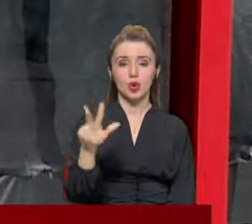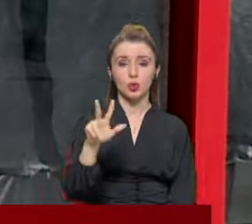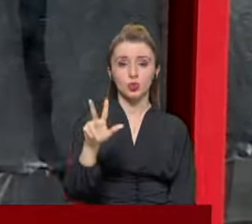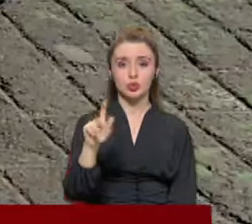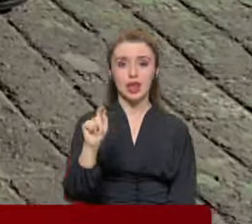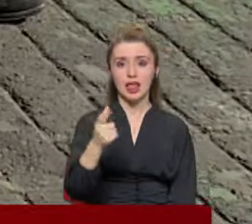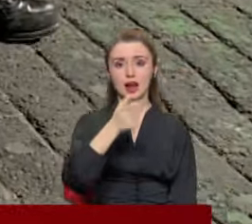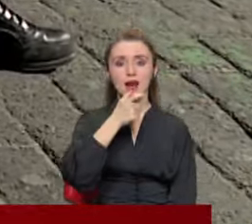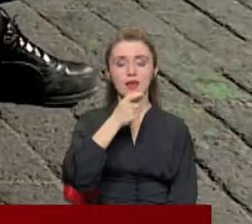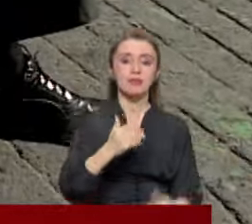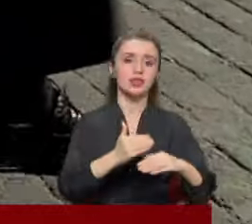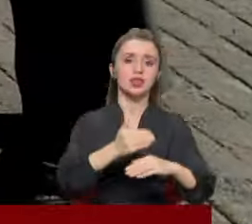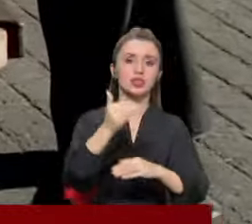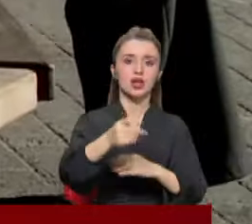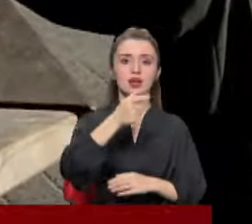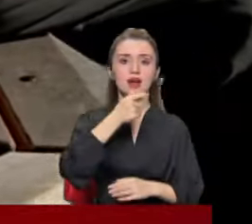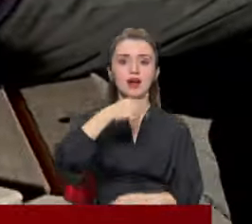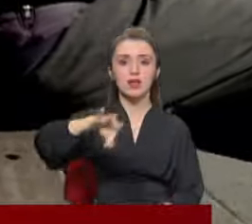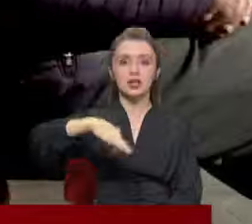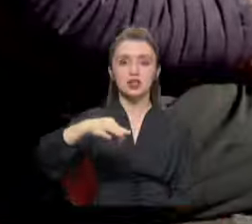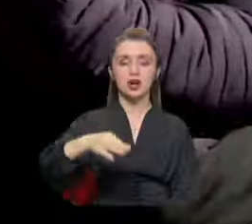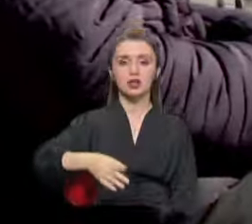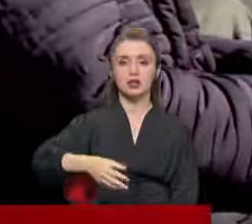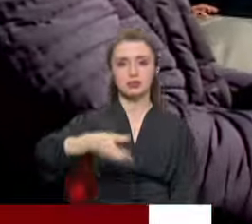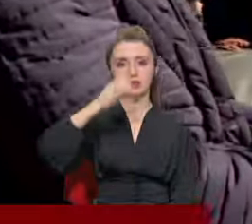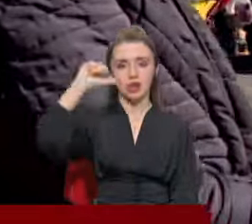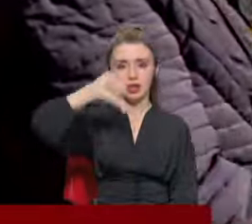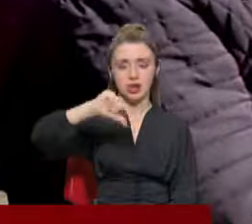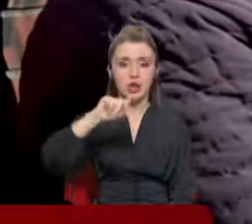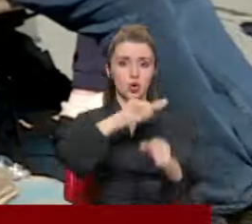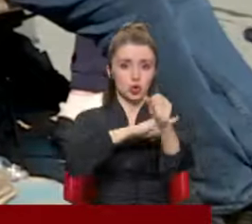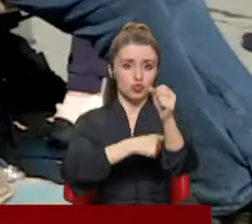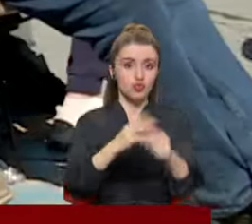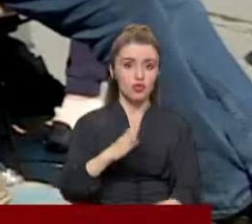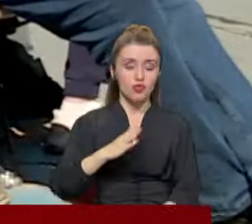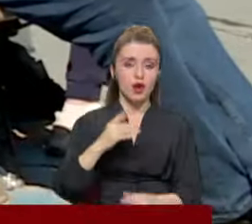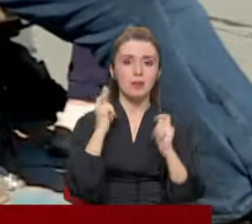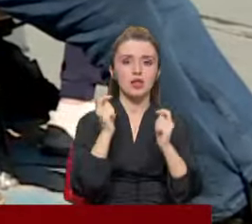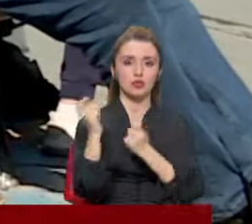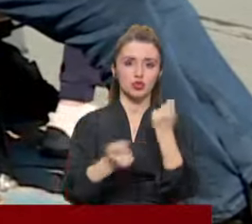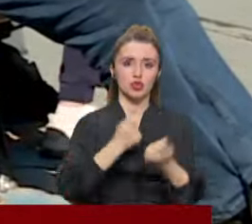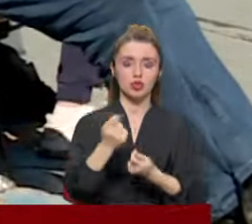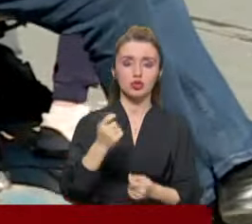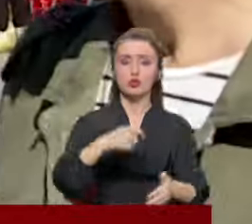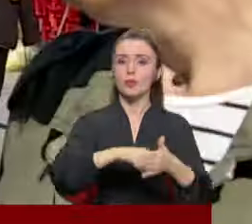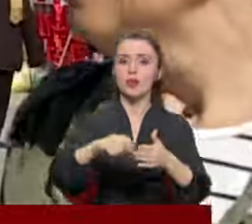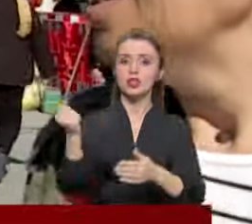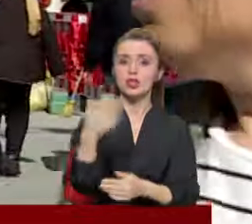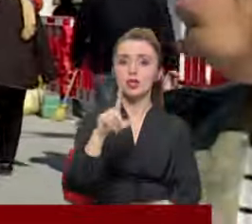ufak kahve. Dışarıda kahve çay bile içemiyor emekli. Gücü olan mecburen çalışıyor. Ne kadar maaş